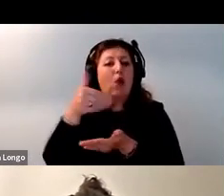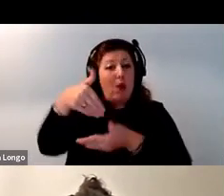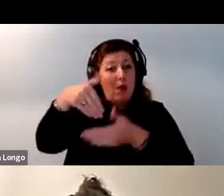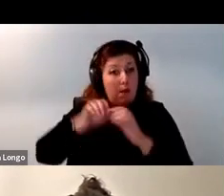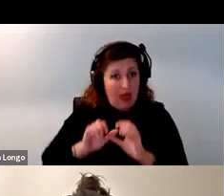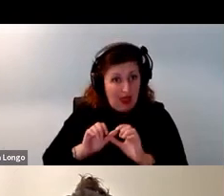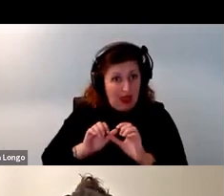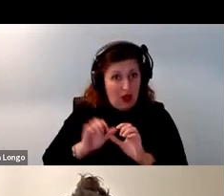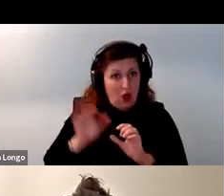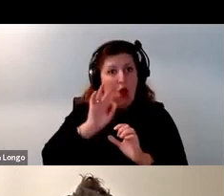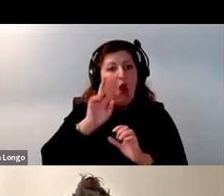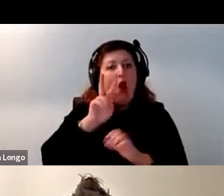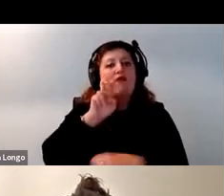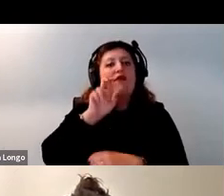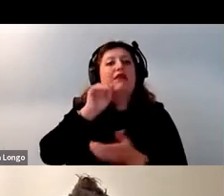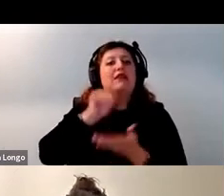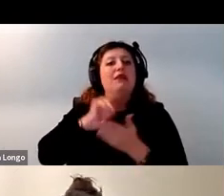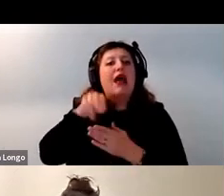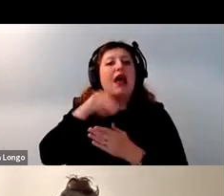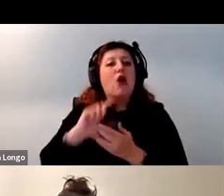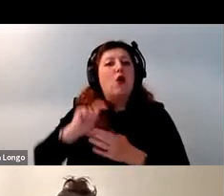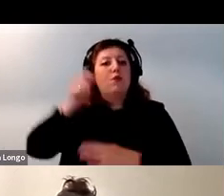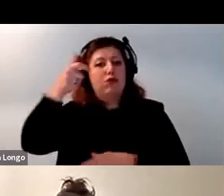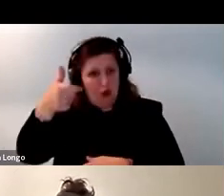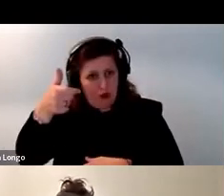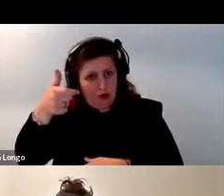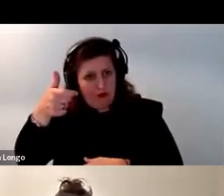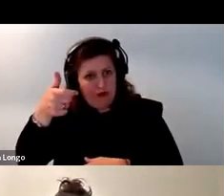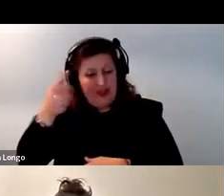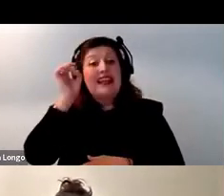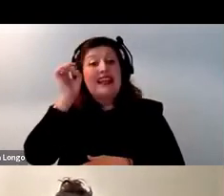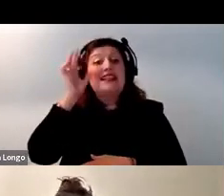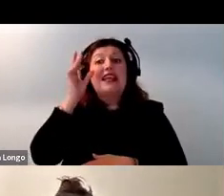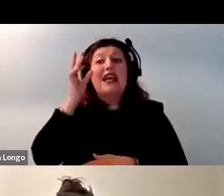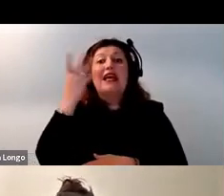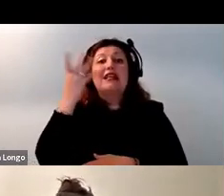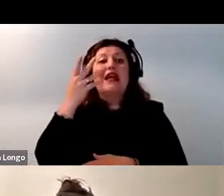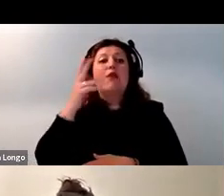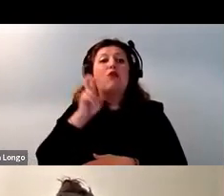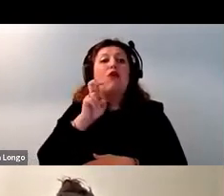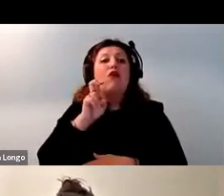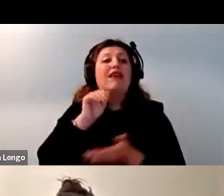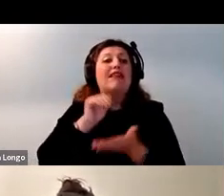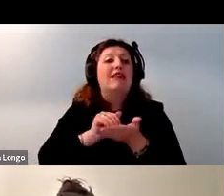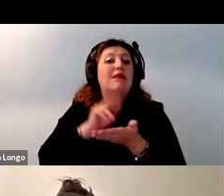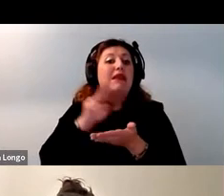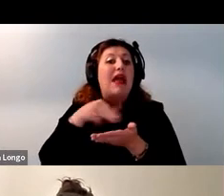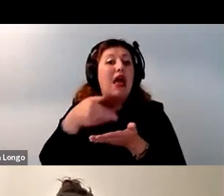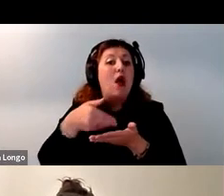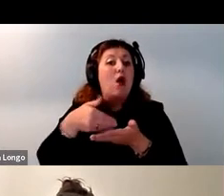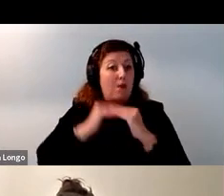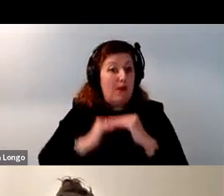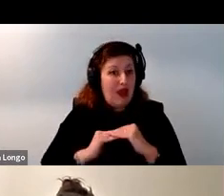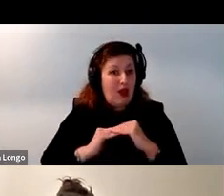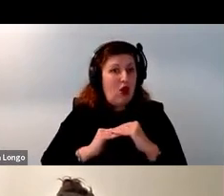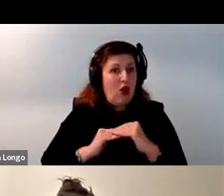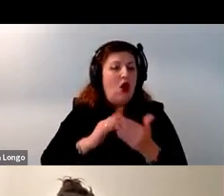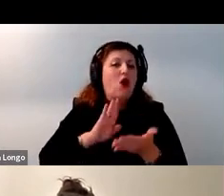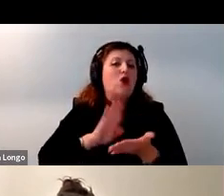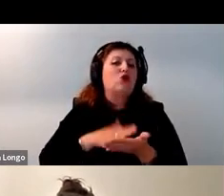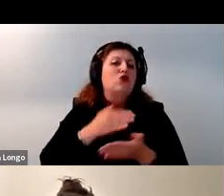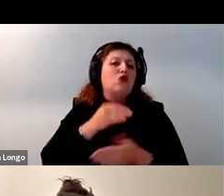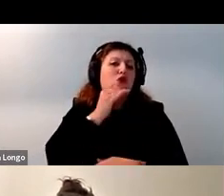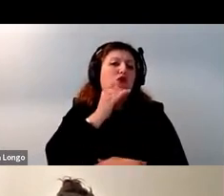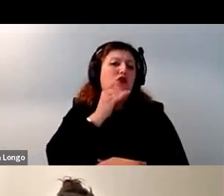invitare 3 ditte, se il costo invece è inferiore è necessaria una, insomma ci sono dei vari scalini